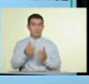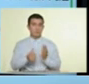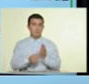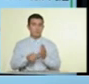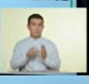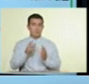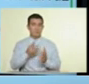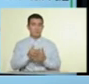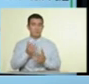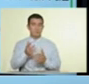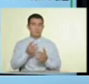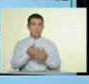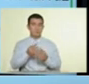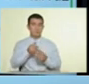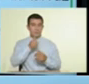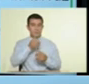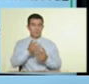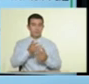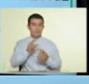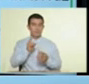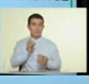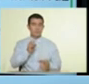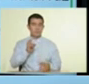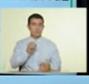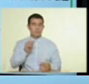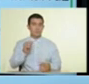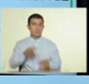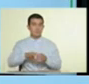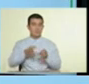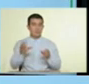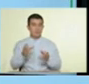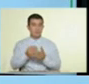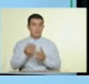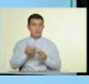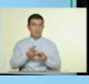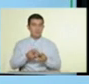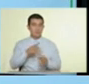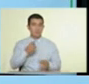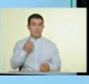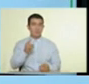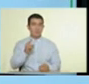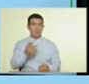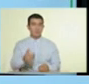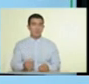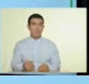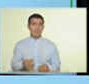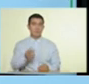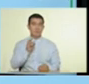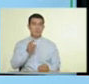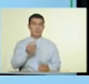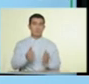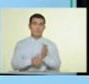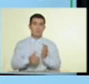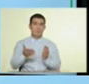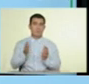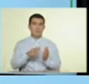esa 1 kilogramni ko'rsatyapti. Endi keyingi savolga o'tamiz. BC 6 ta qovoq va